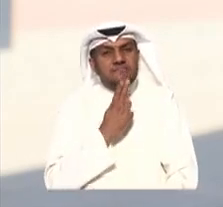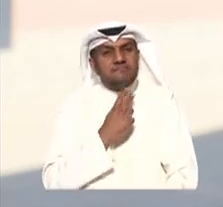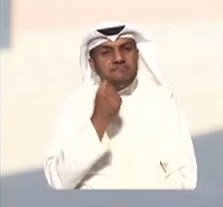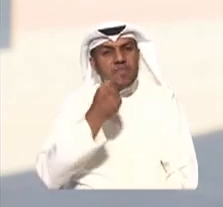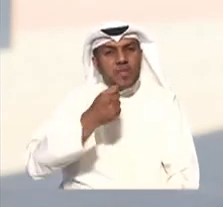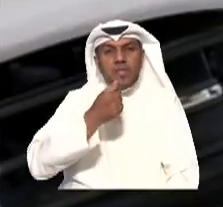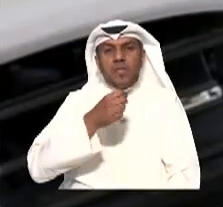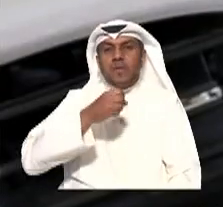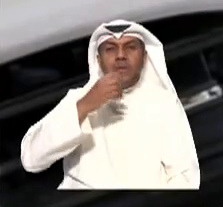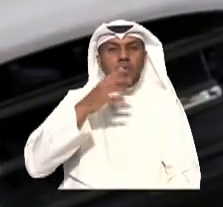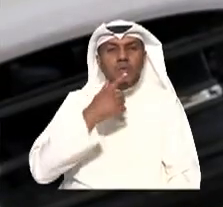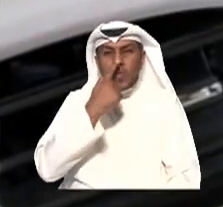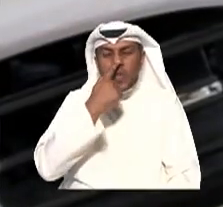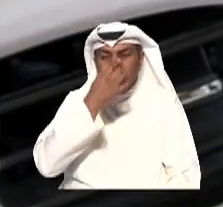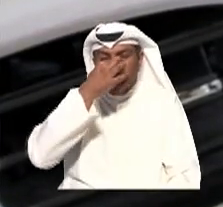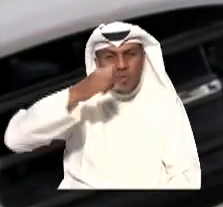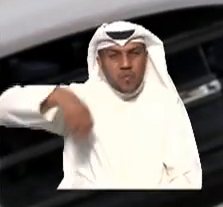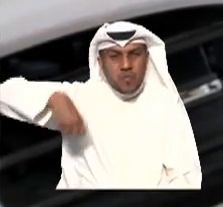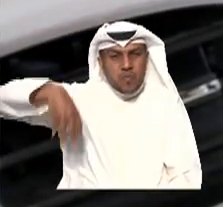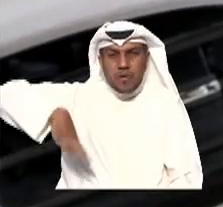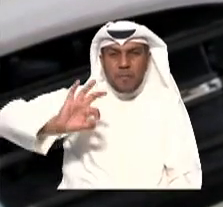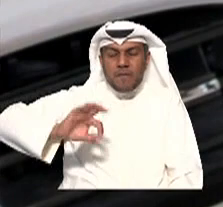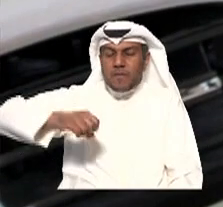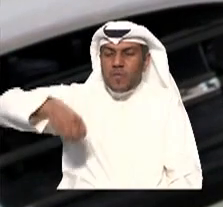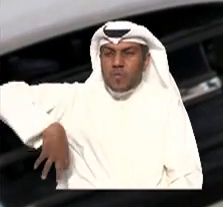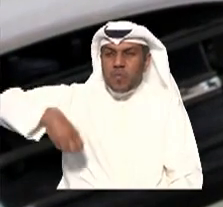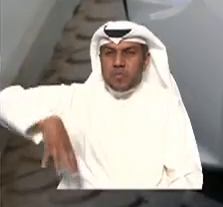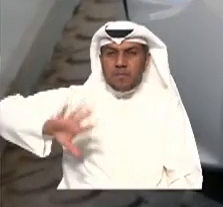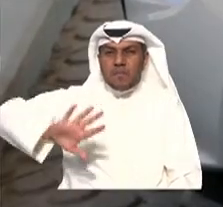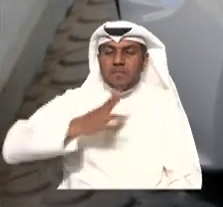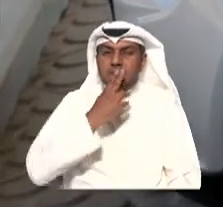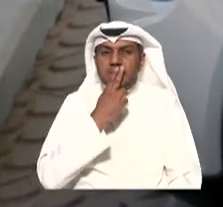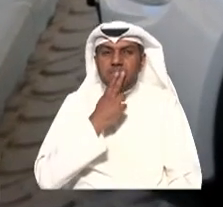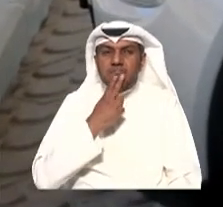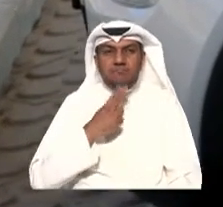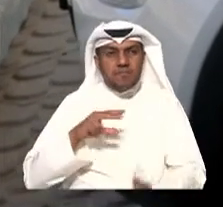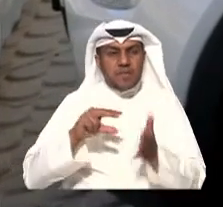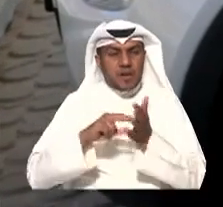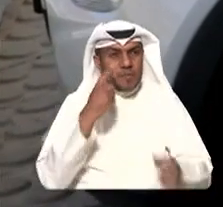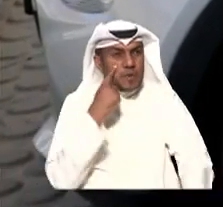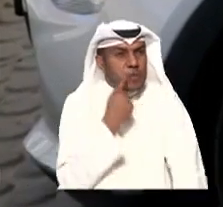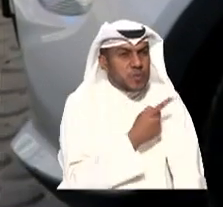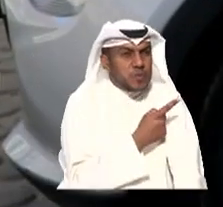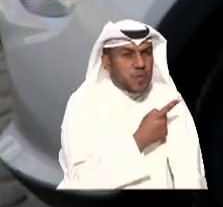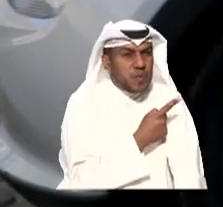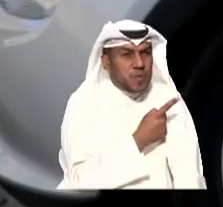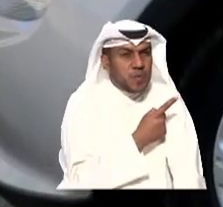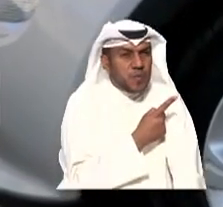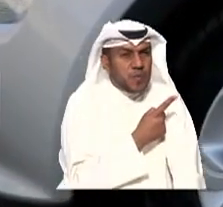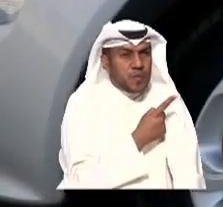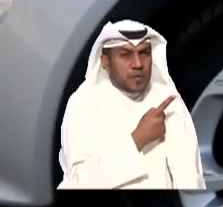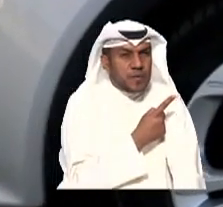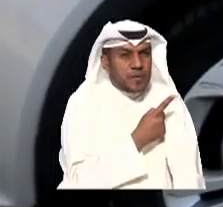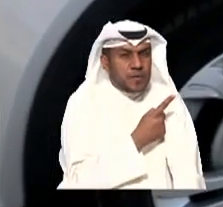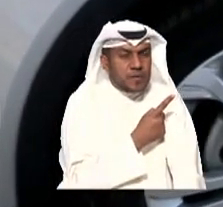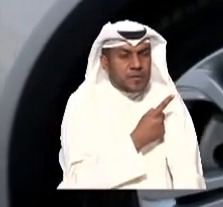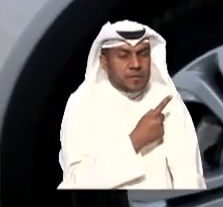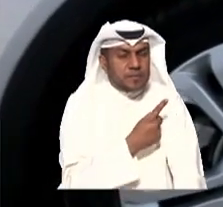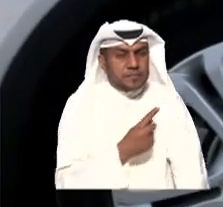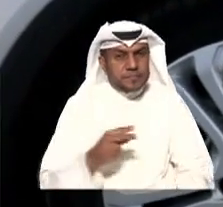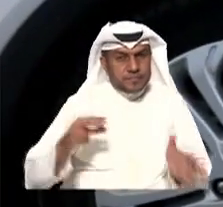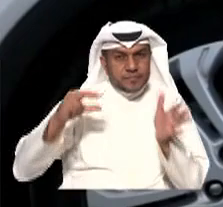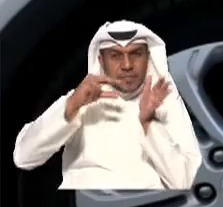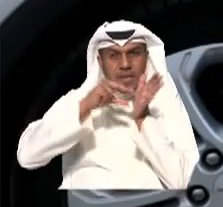هذه الطاقة لشحن السيارات الكهربائية، وده الغاية المهمة في المشروع اللي قاعدين